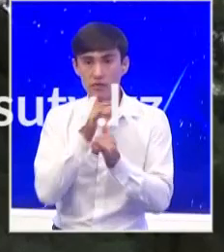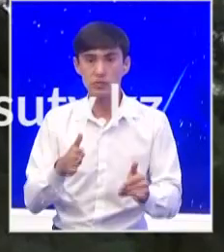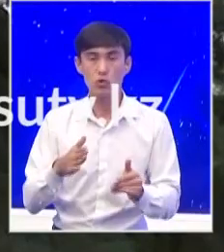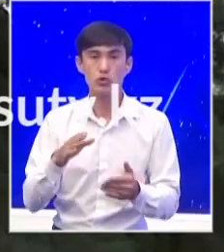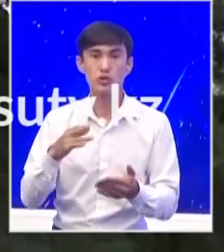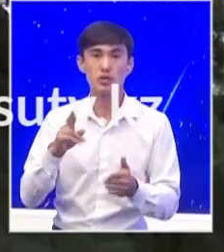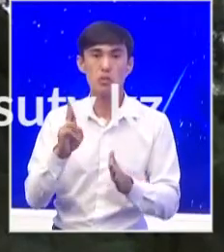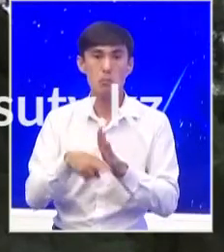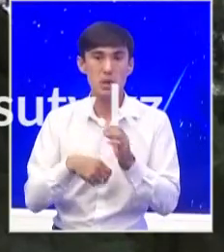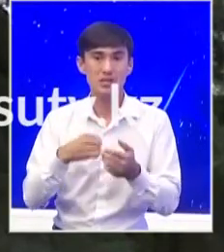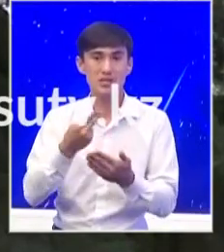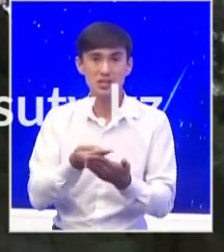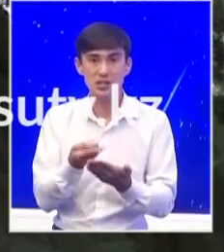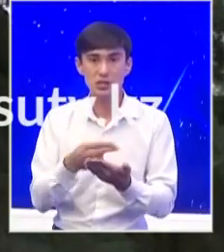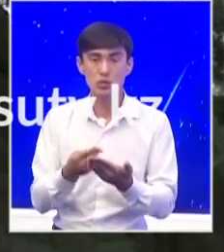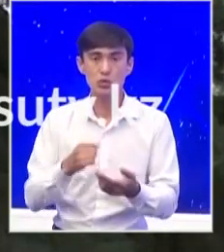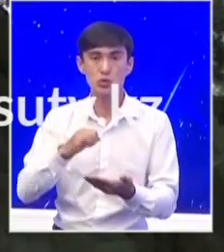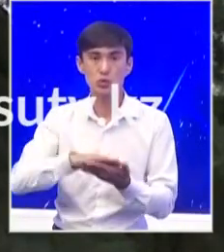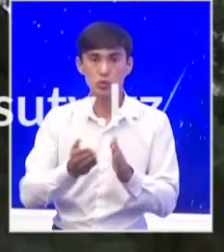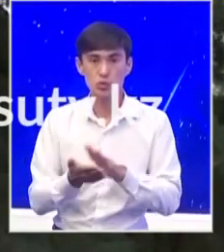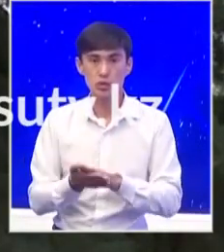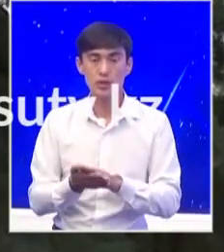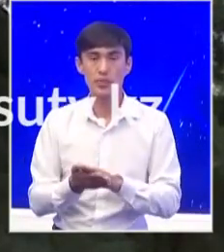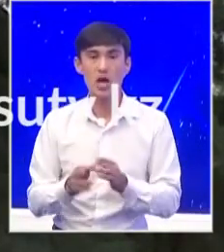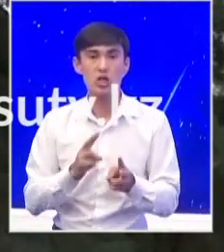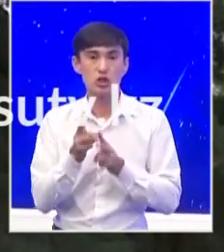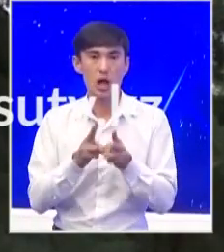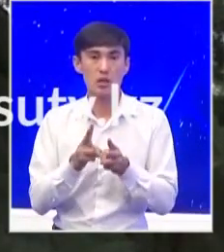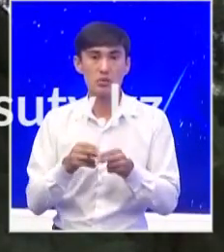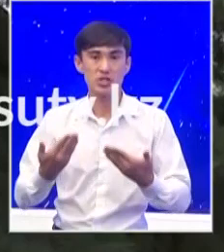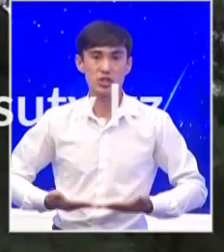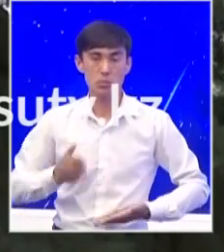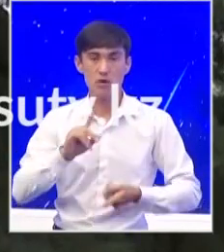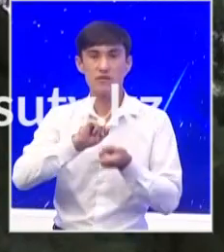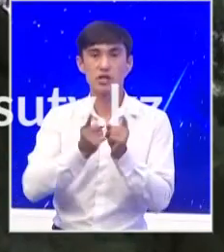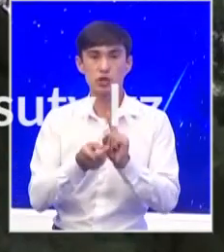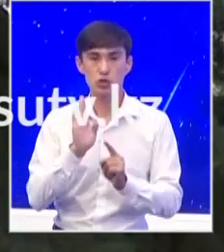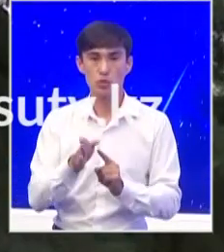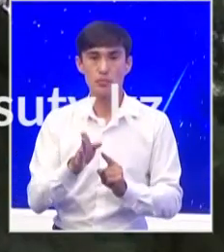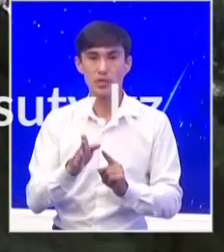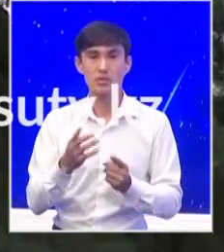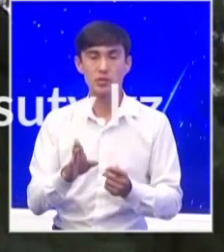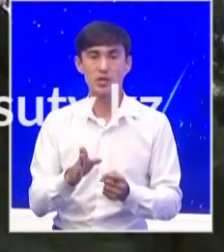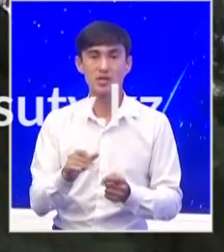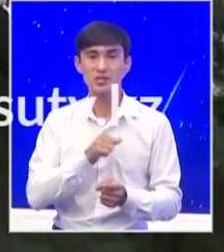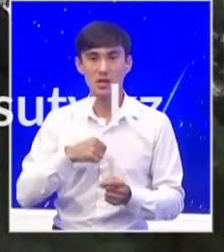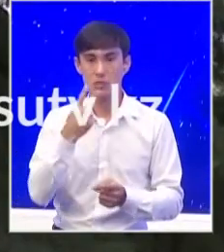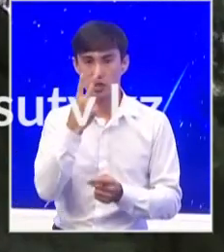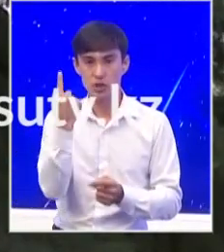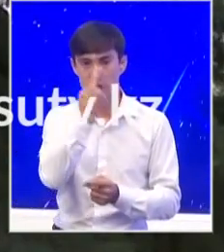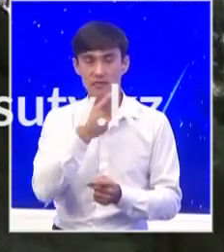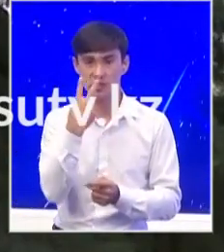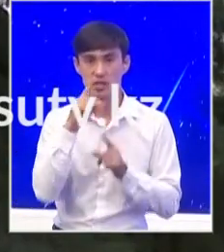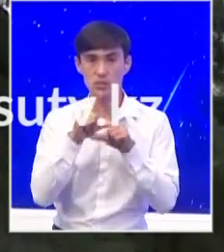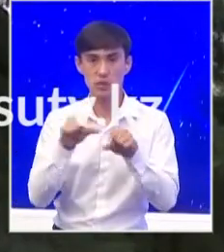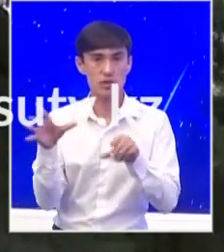определенная закономерность. Однако, учитывая жалобы сельчан, мы внесем кое-какие изменения. Я сам лично съездил и осмотрел все. Мы сделаем